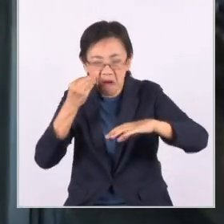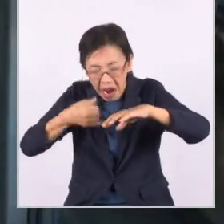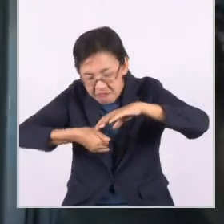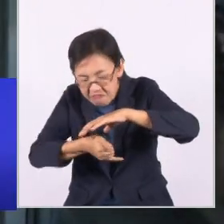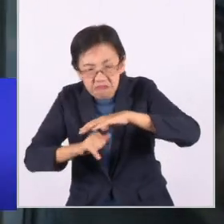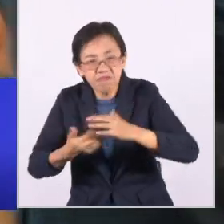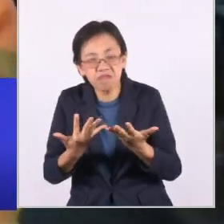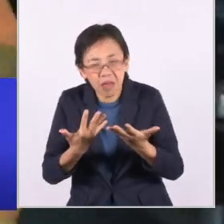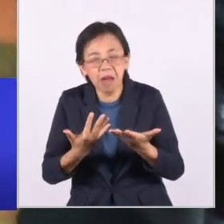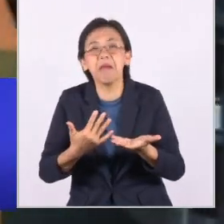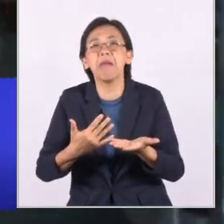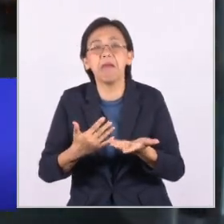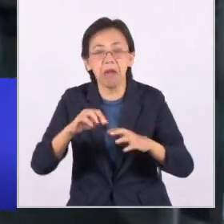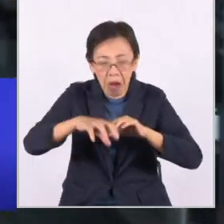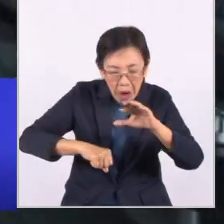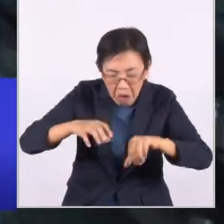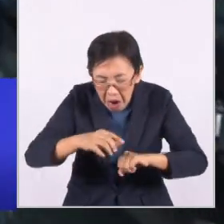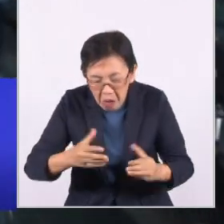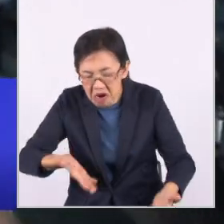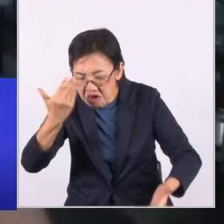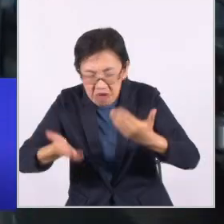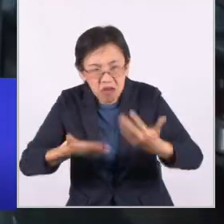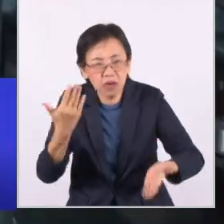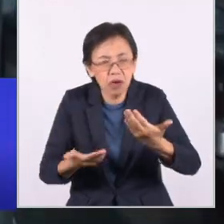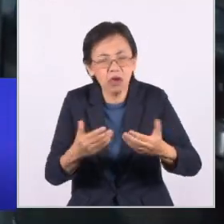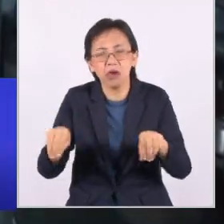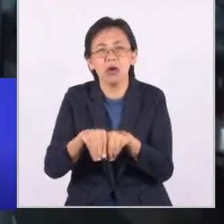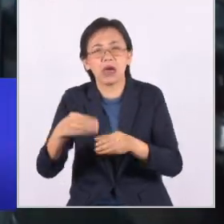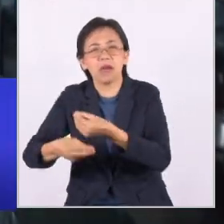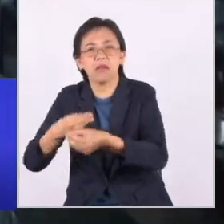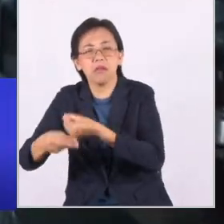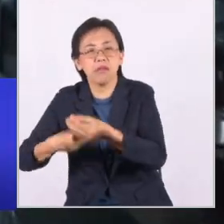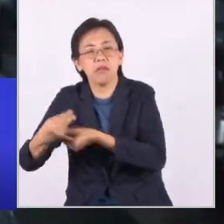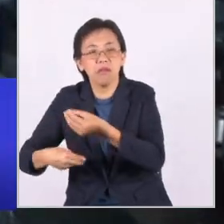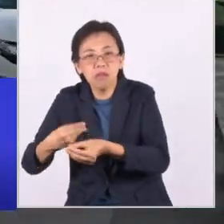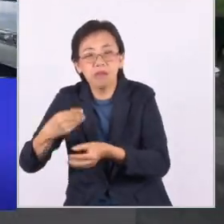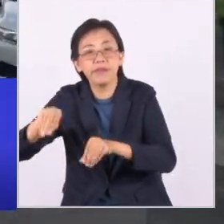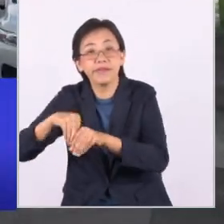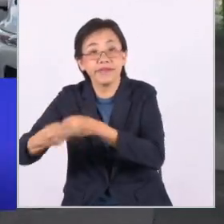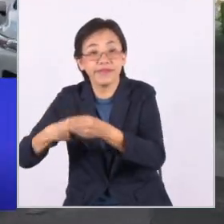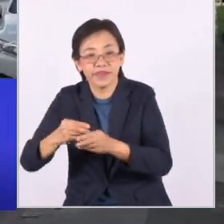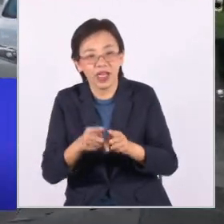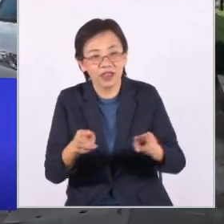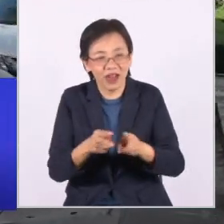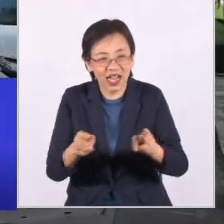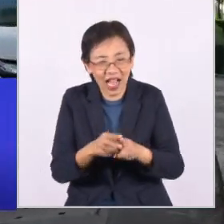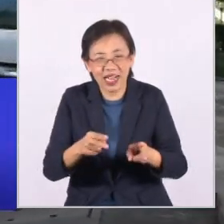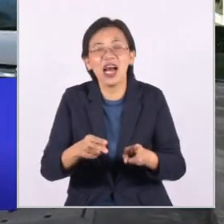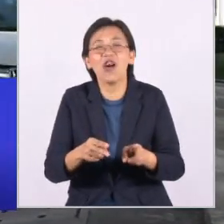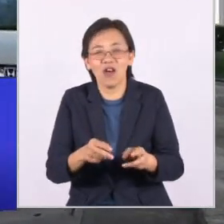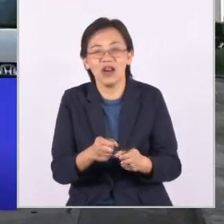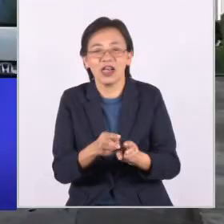เสียหายความเดือดร้อนโดยเฉพาะพื้นที่ใกล้ตลาดโต้รุ่งที่เขาอาศัยอยู่ตามตัวตึกตัวอาคาร 2-3 ชั้นนะค